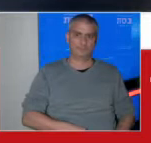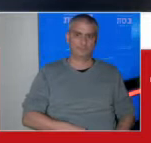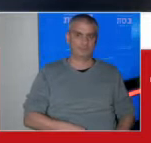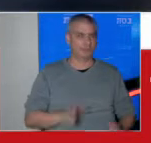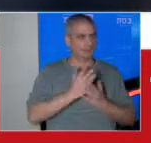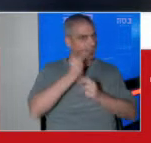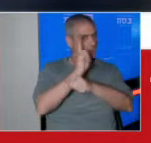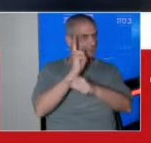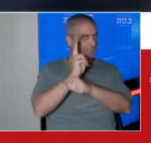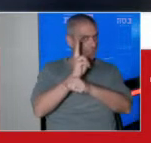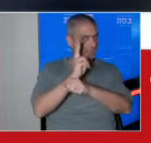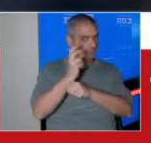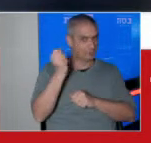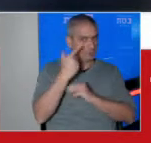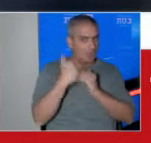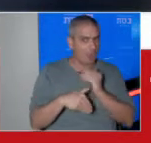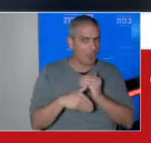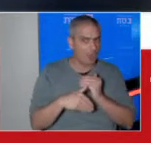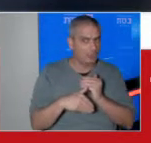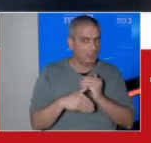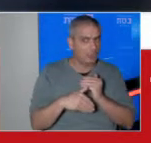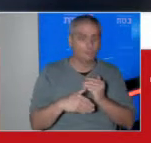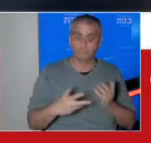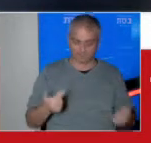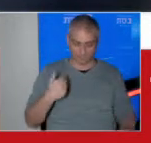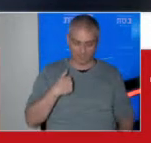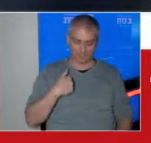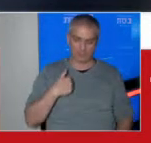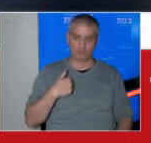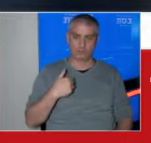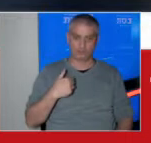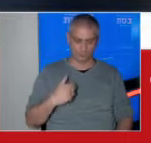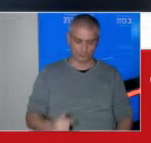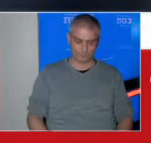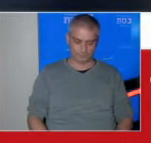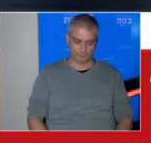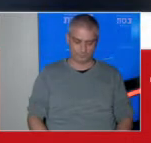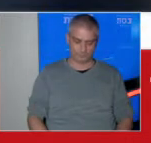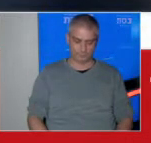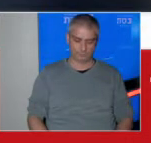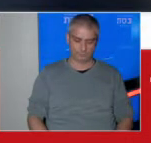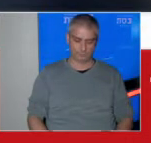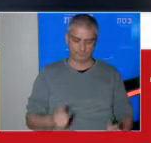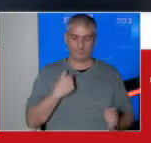צלצלתם בפעמונים האלה במהלך השבוע האחרון? אנחנו התרענו, והמשכלית אמרה את הדברים